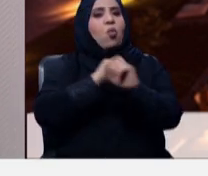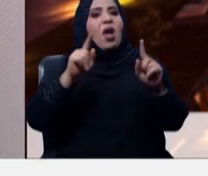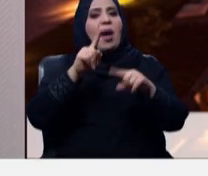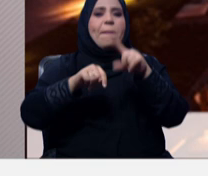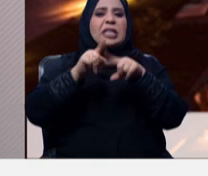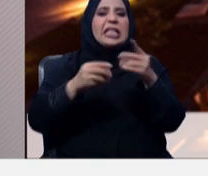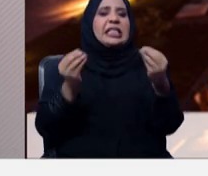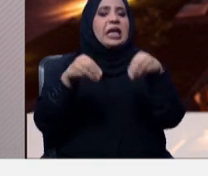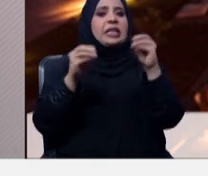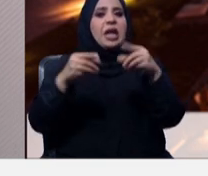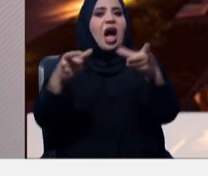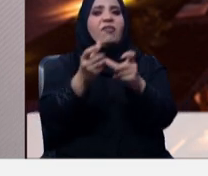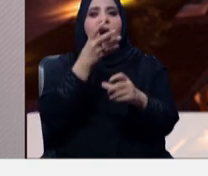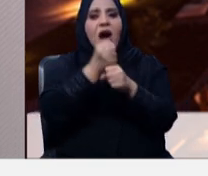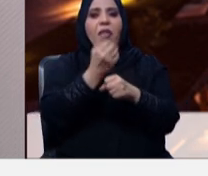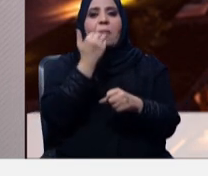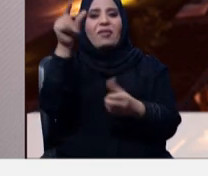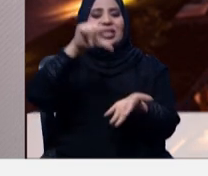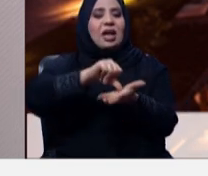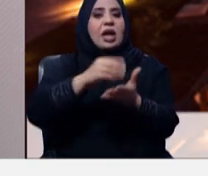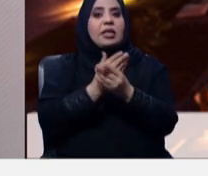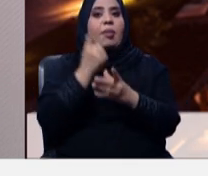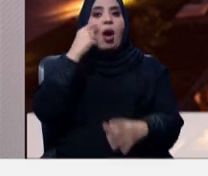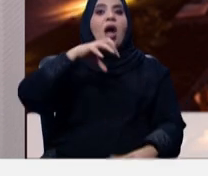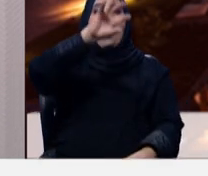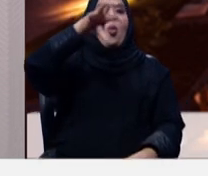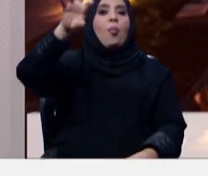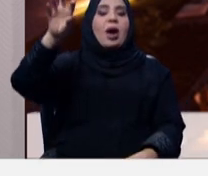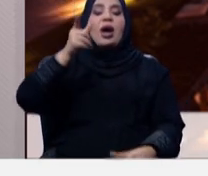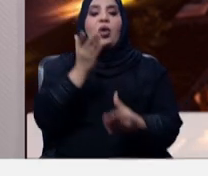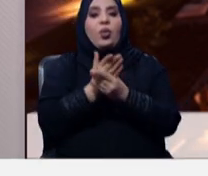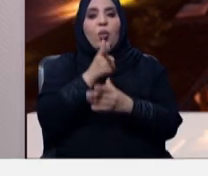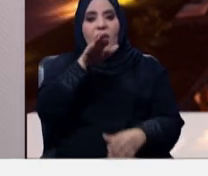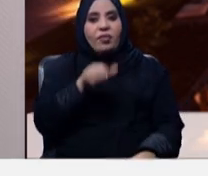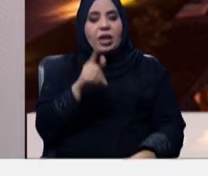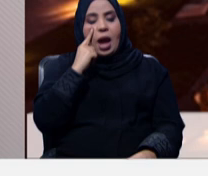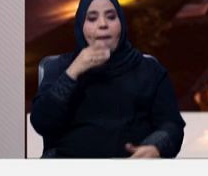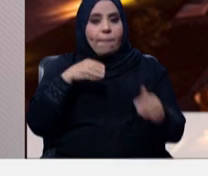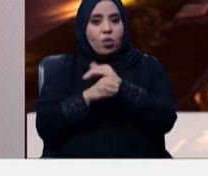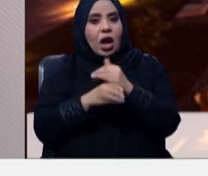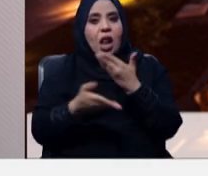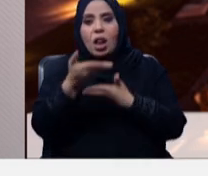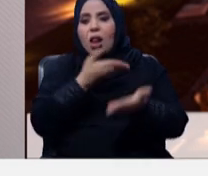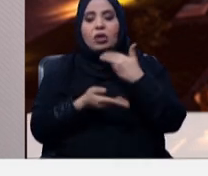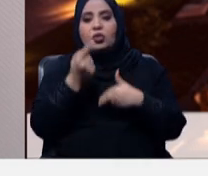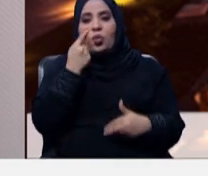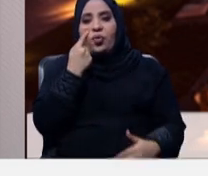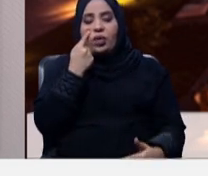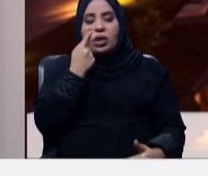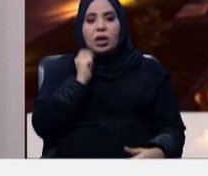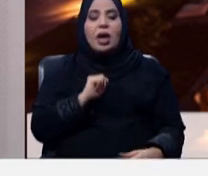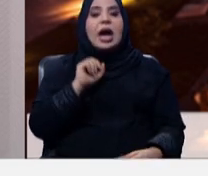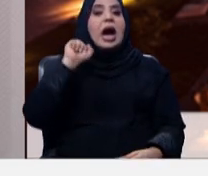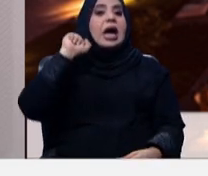والمنطقة العربية والشرق الأوسط وحتى أوروبا وأمريكا أيضا. نعم. فكانت لنا مداخلة في ذلك اللي